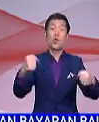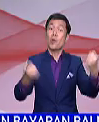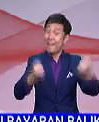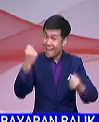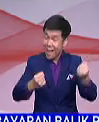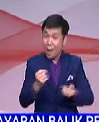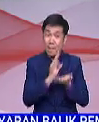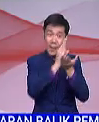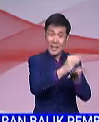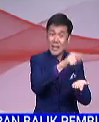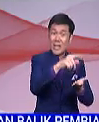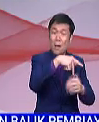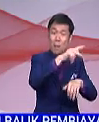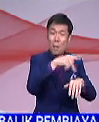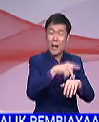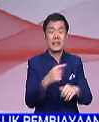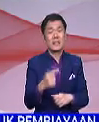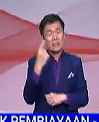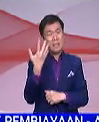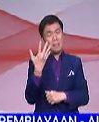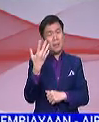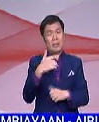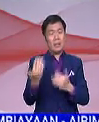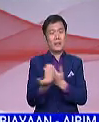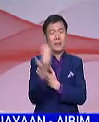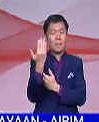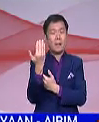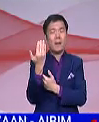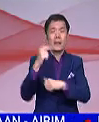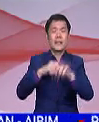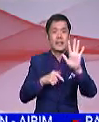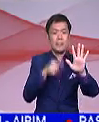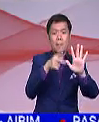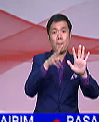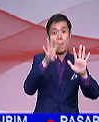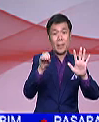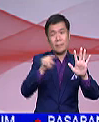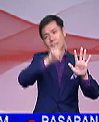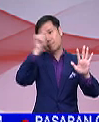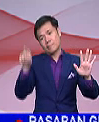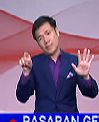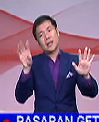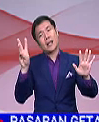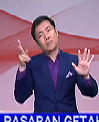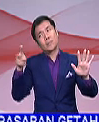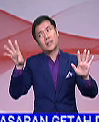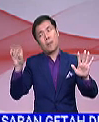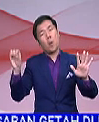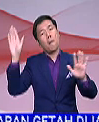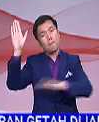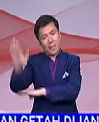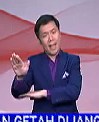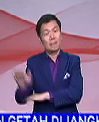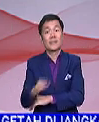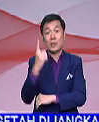hanya 5 pelayaran bermula 6 pagi hingga 4.30 petang. Baik, sekian paparan dari Sabah petang